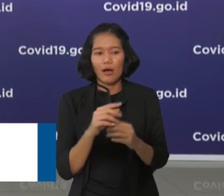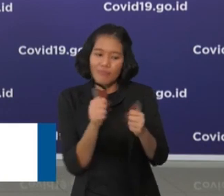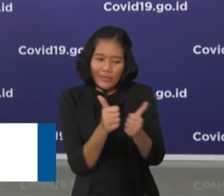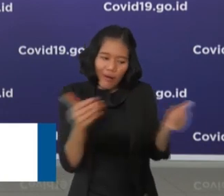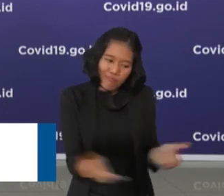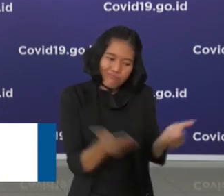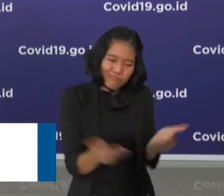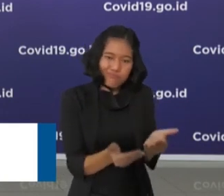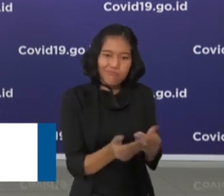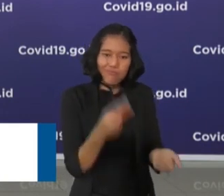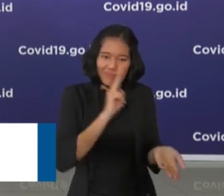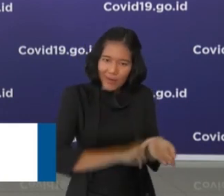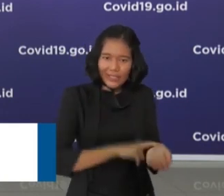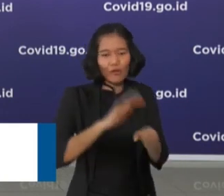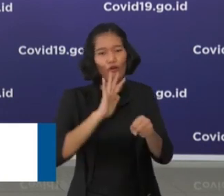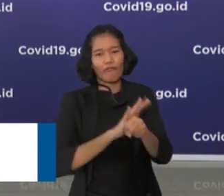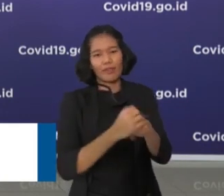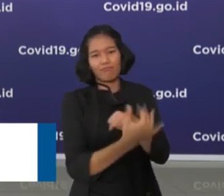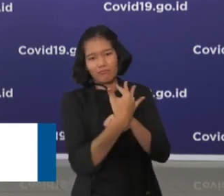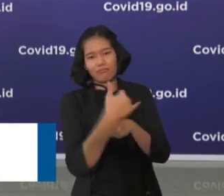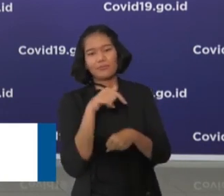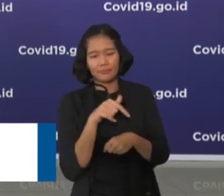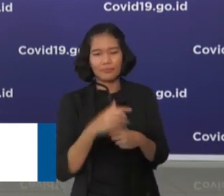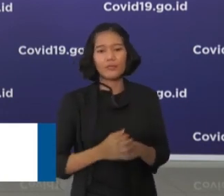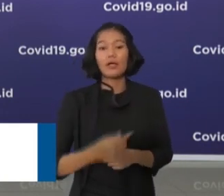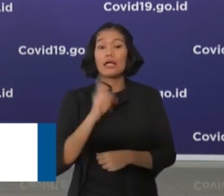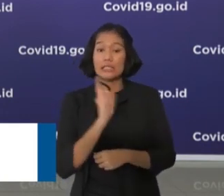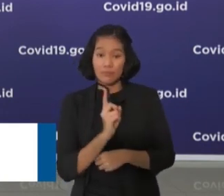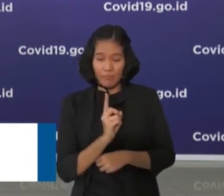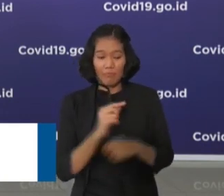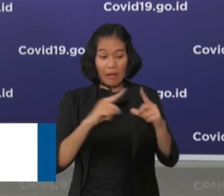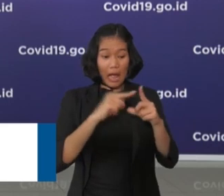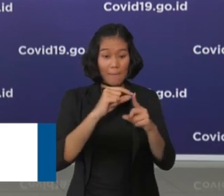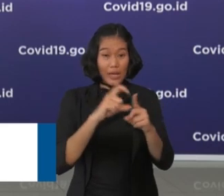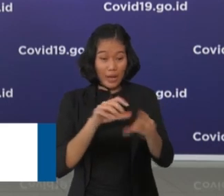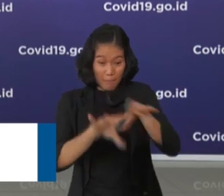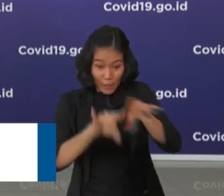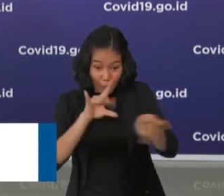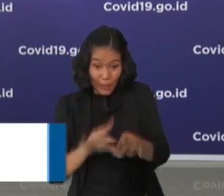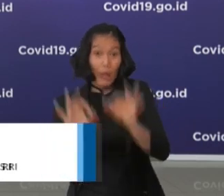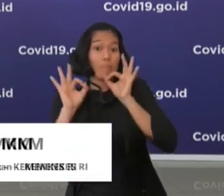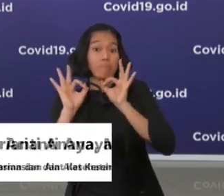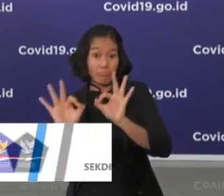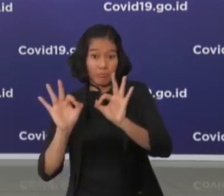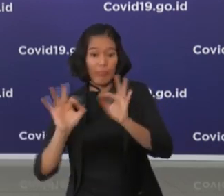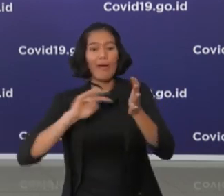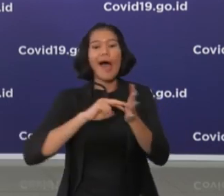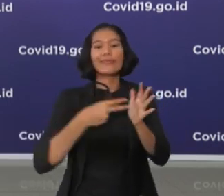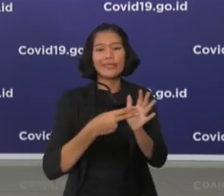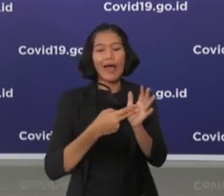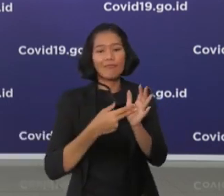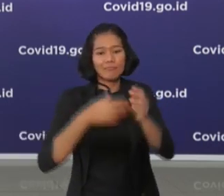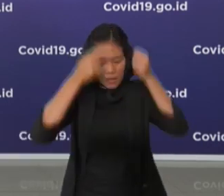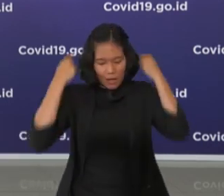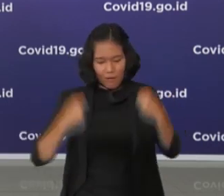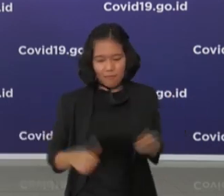pasien covert nineteen karena pemilihan APD yang baik akan melindungi